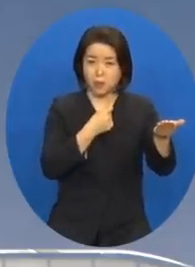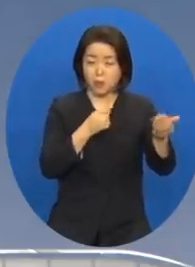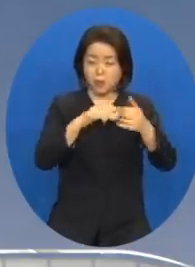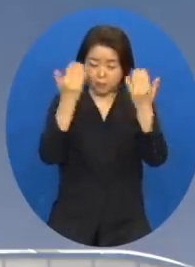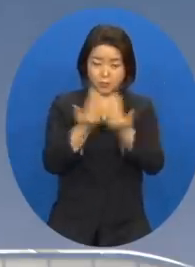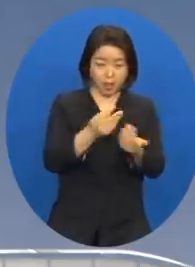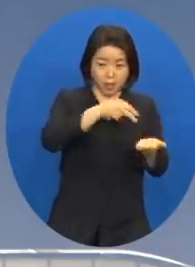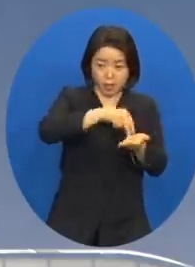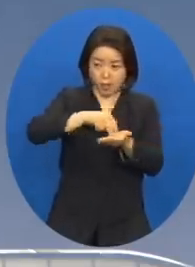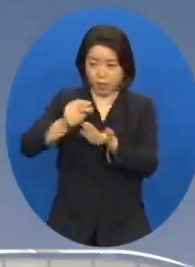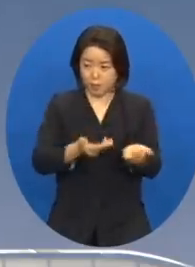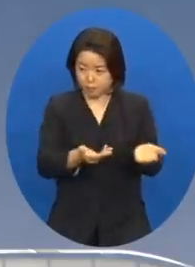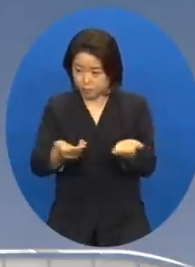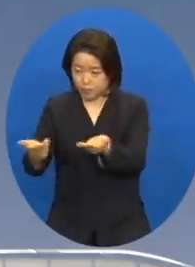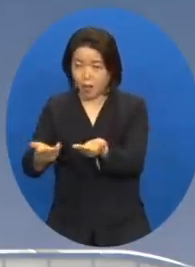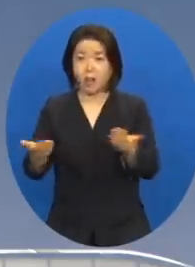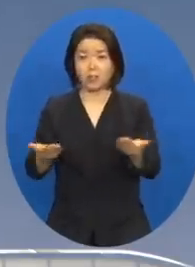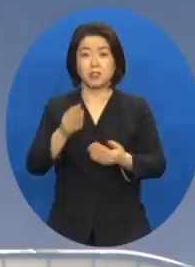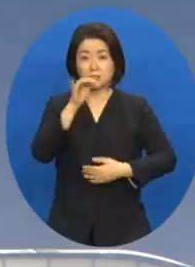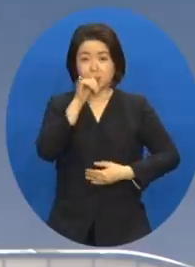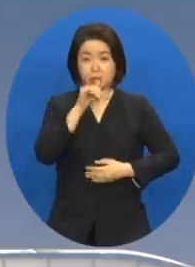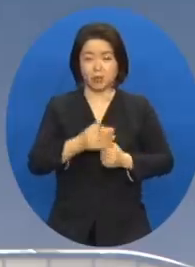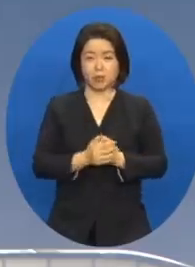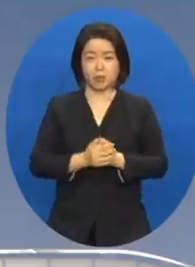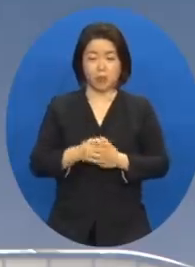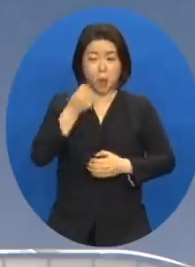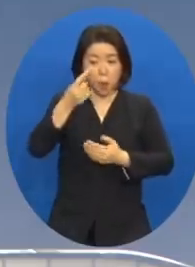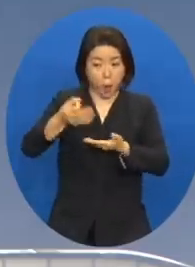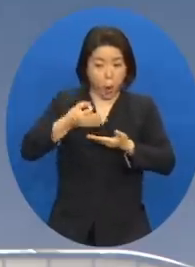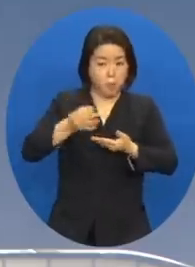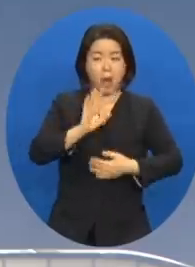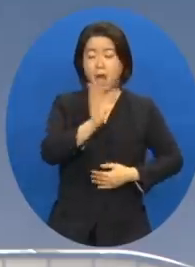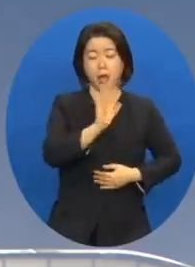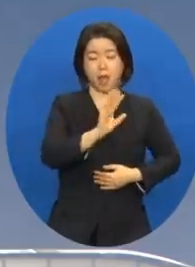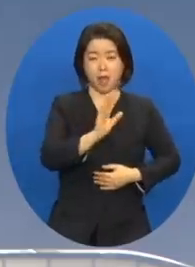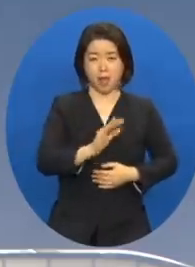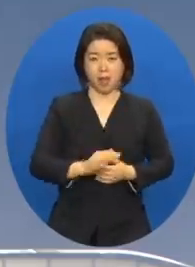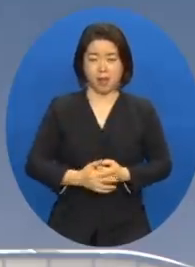서 있는 겁니다. 월급 받고 서 계신 분이 아닙니다.